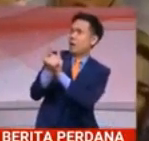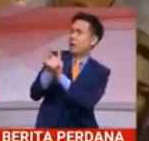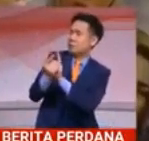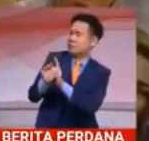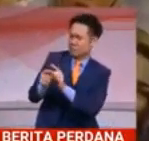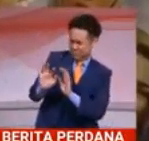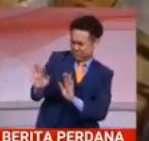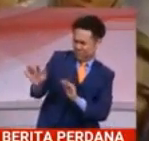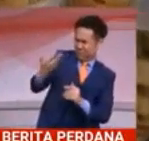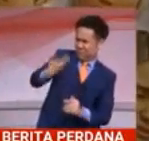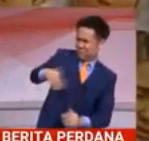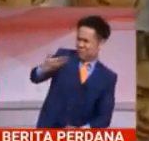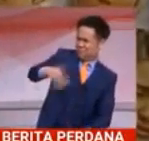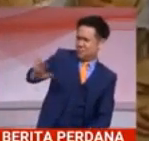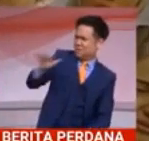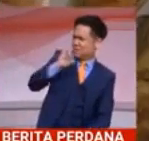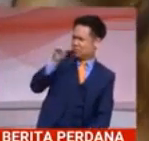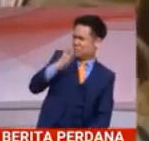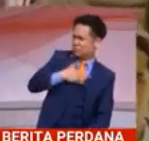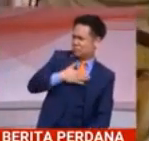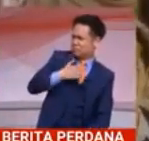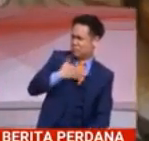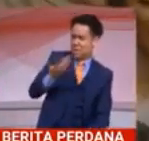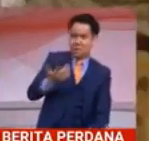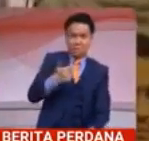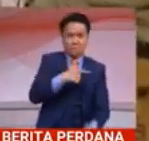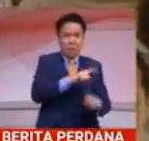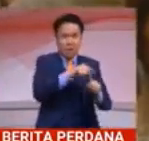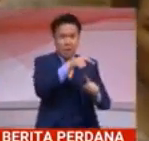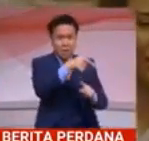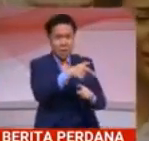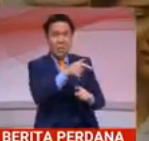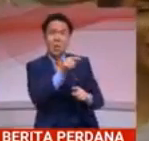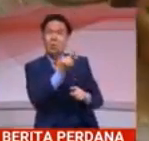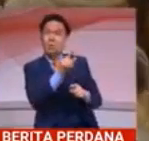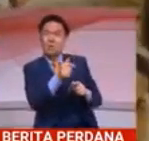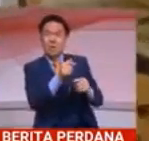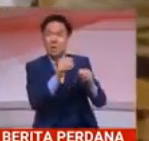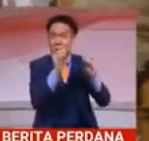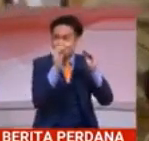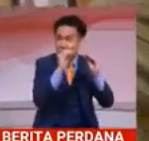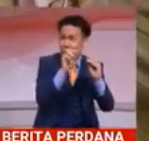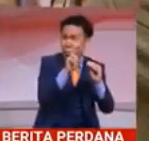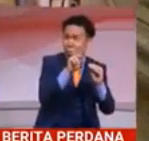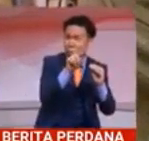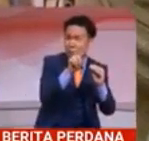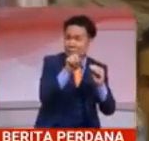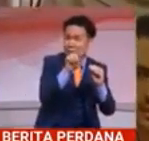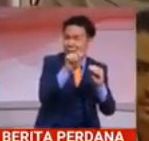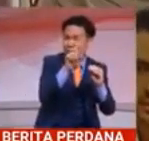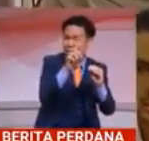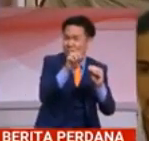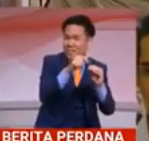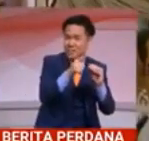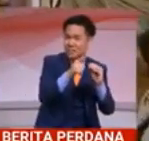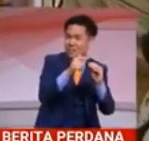mengaku anak dia. So sebagai ustaz, adakah itu seorang ustaz yang betul? Okay. Maksudnya seorang ustaz ini dia kena mempunyai